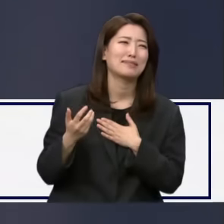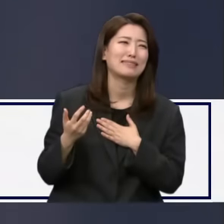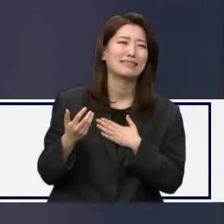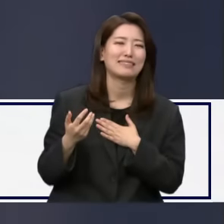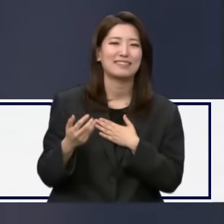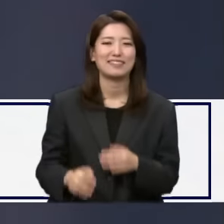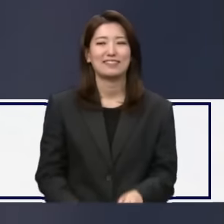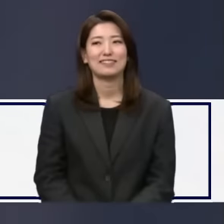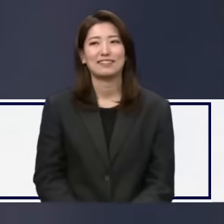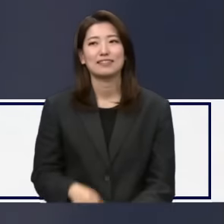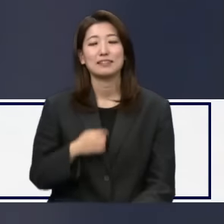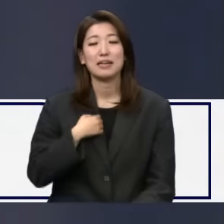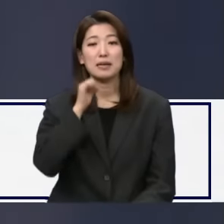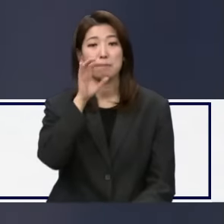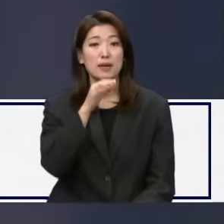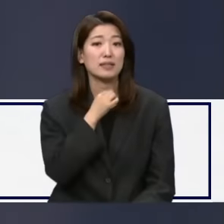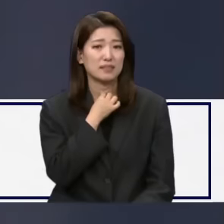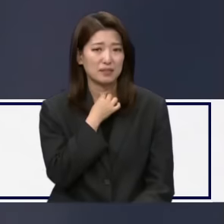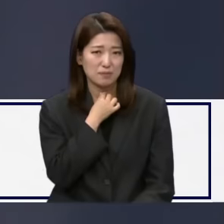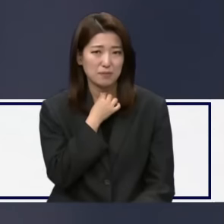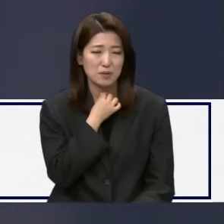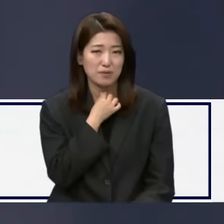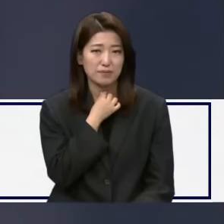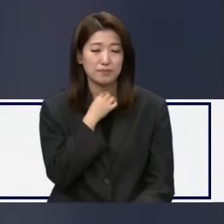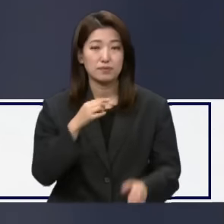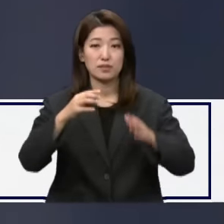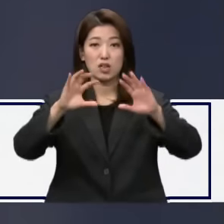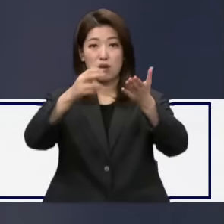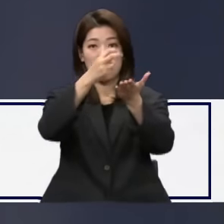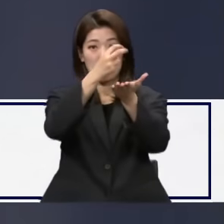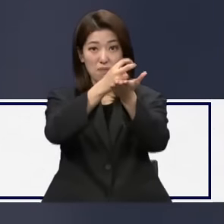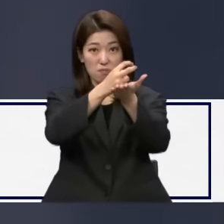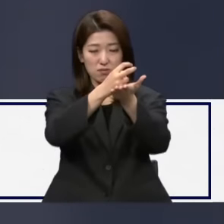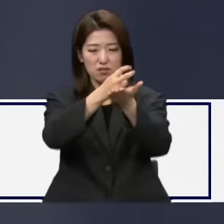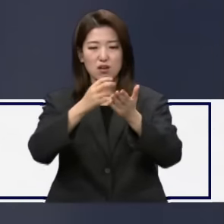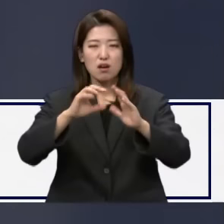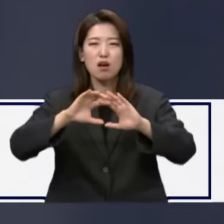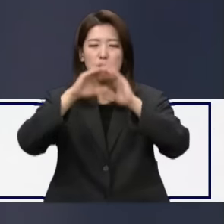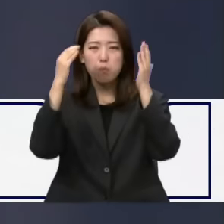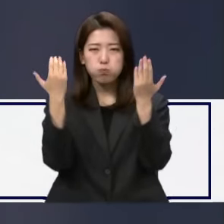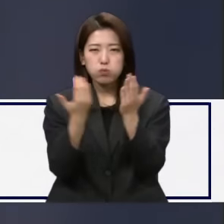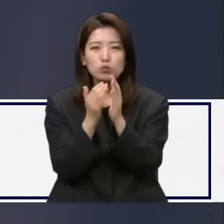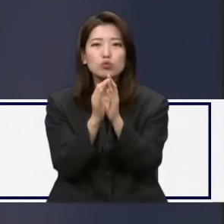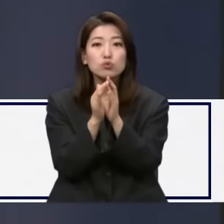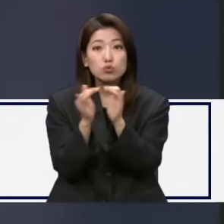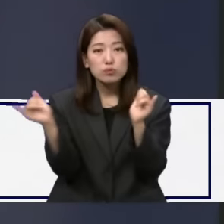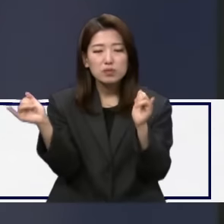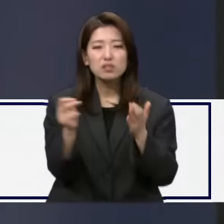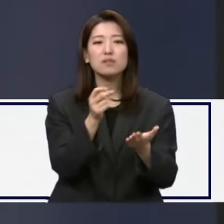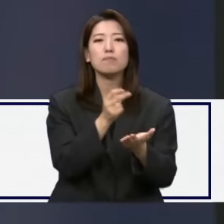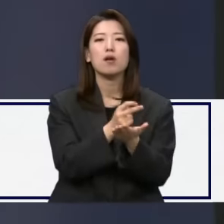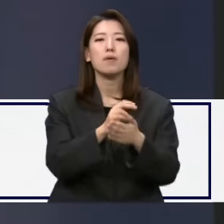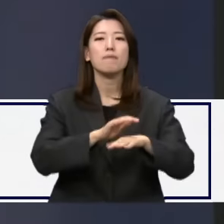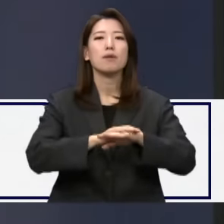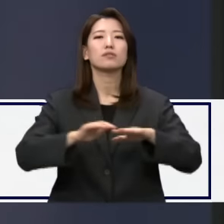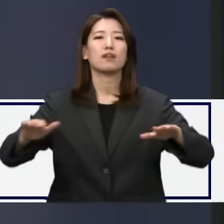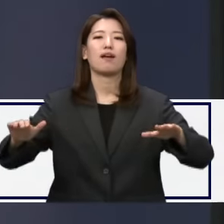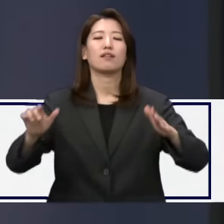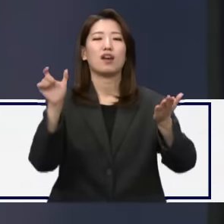우리나라 헌법은 분명히 모든 국민은 법 앞에 평등하다라고 했거든요 그런데 많은 국민들은